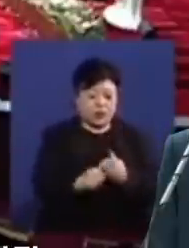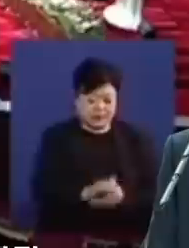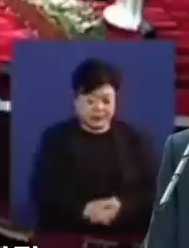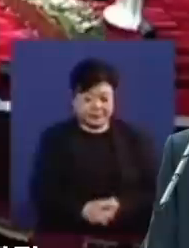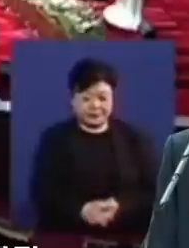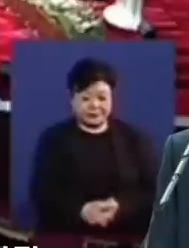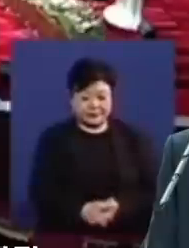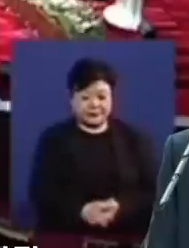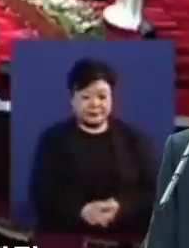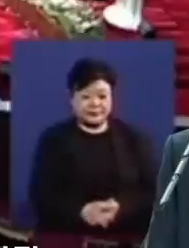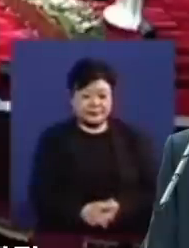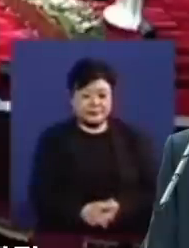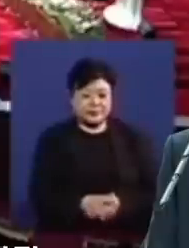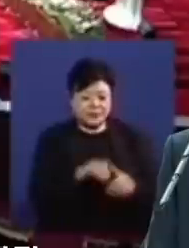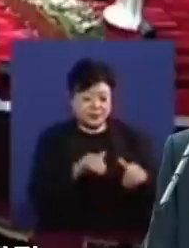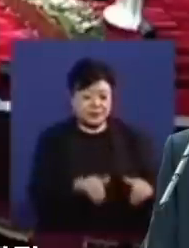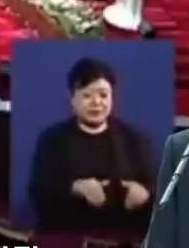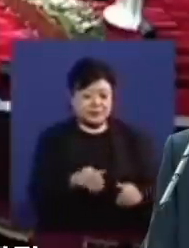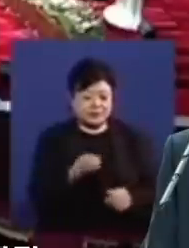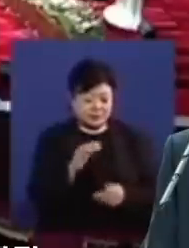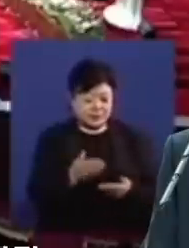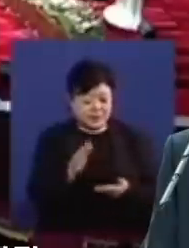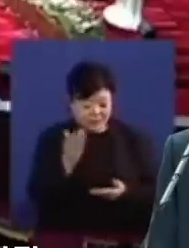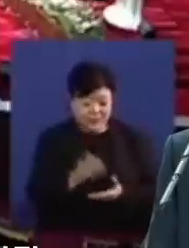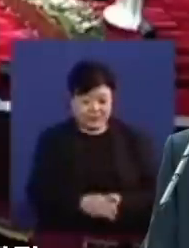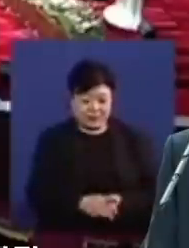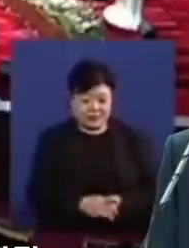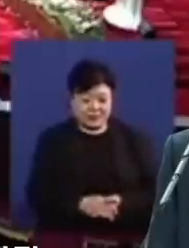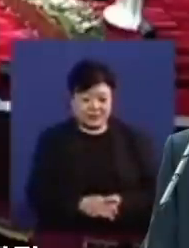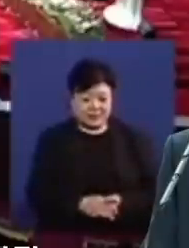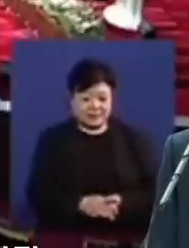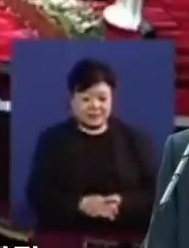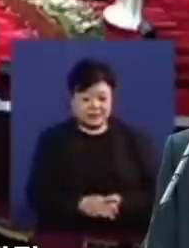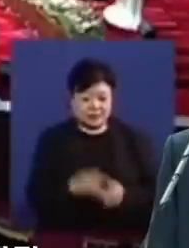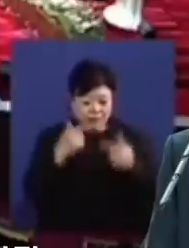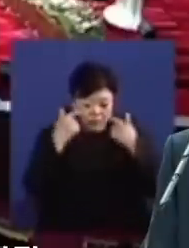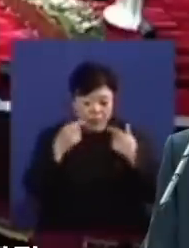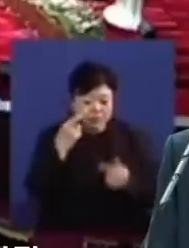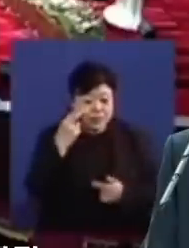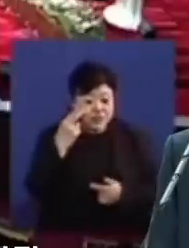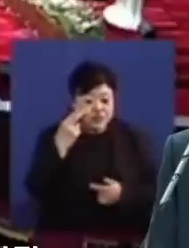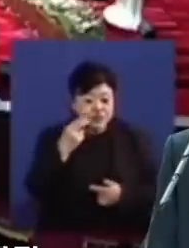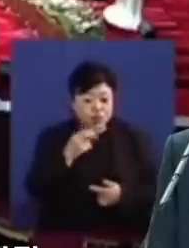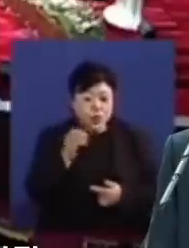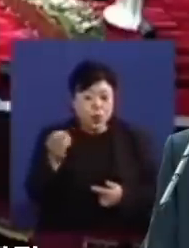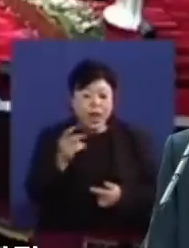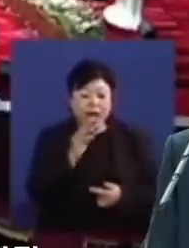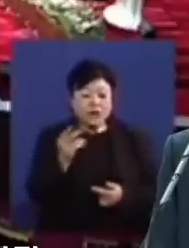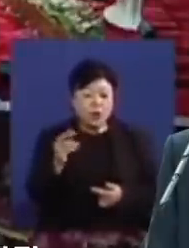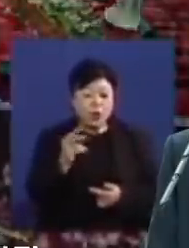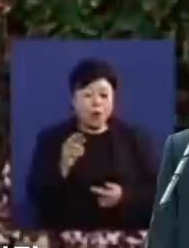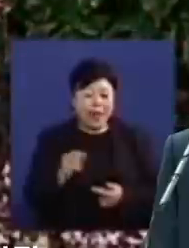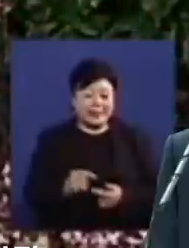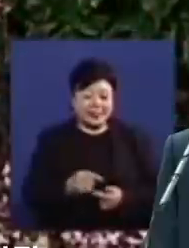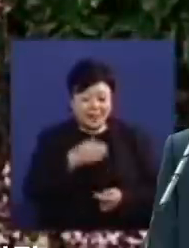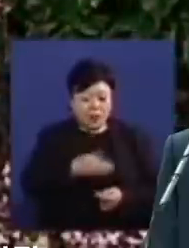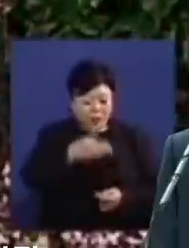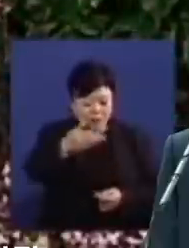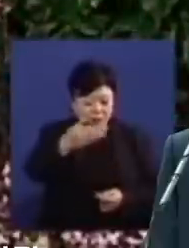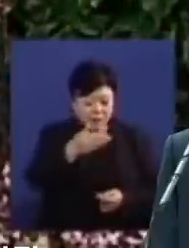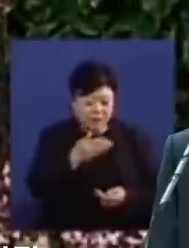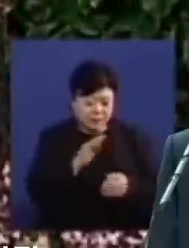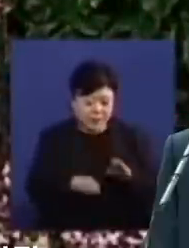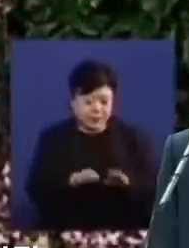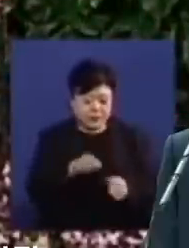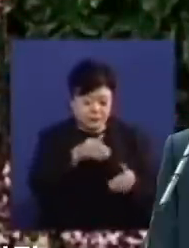외교통산위원회에서 인턴으로 일을 했습니다. 그는 이미 확정된 미국 외교관의 과정을 하나씩 밟아가고 있는 것인데